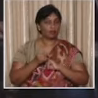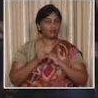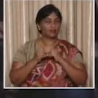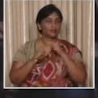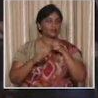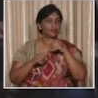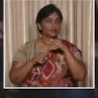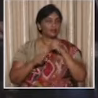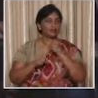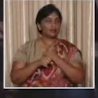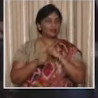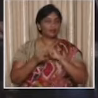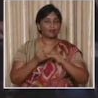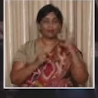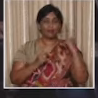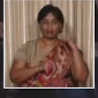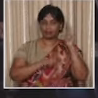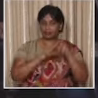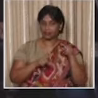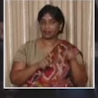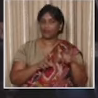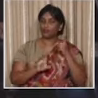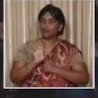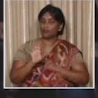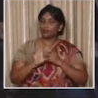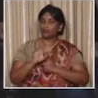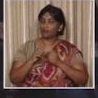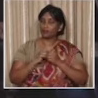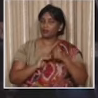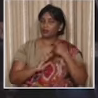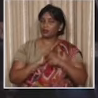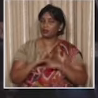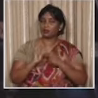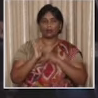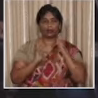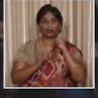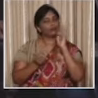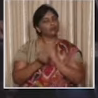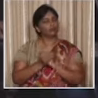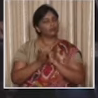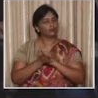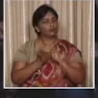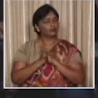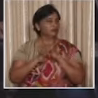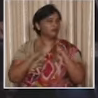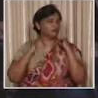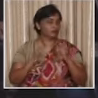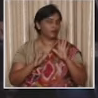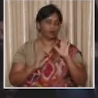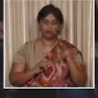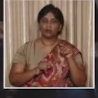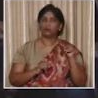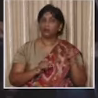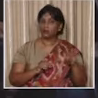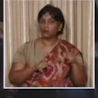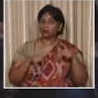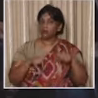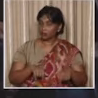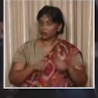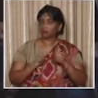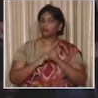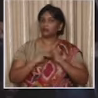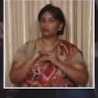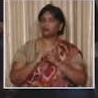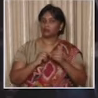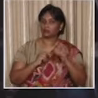නියුතු ඒ සෙබළු අවුරුදු ගාණක් තිස්සේ රටේ ජාතික ආරක්ෂාව වෙනුවෙන් විශාල කාර්යභාරයක් ඉටු කරා. අදත් එය ඒ